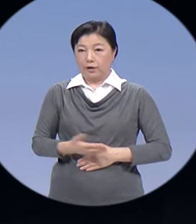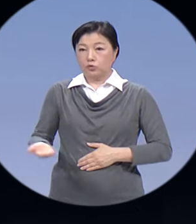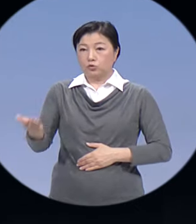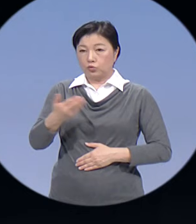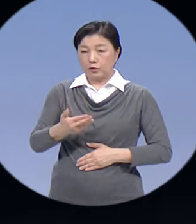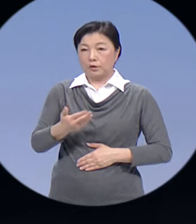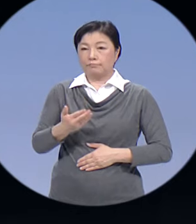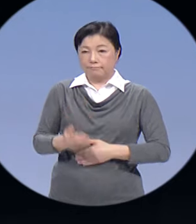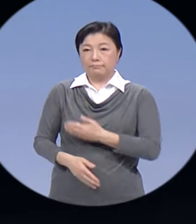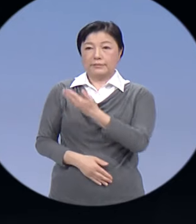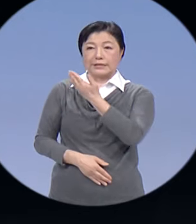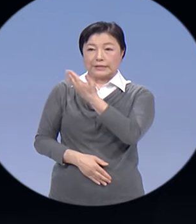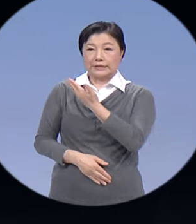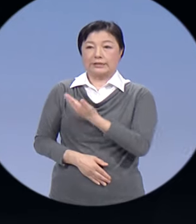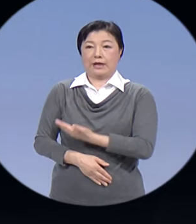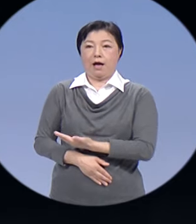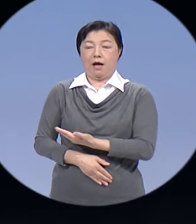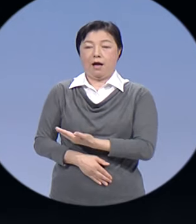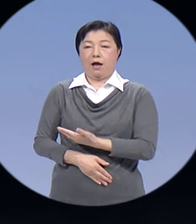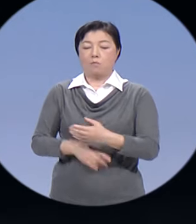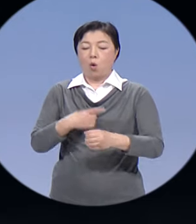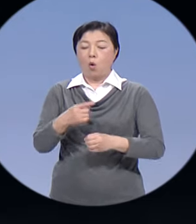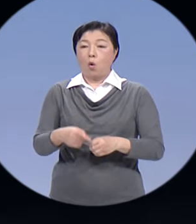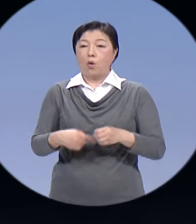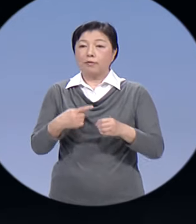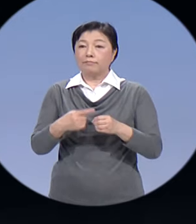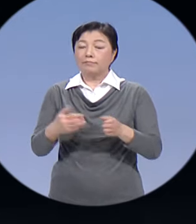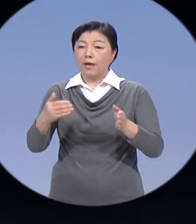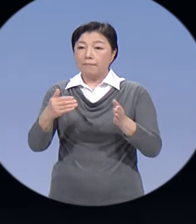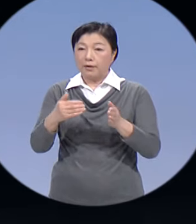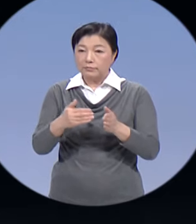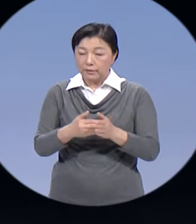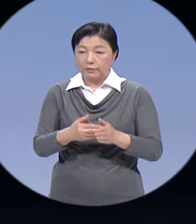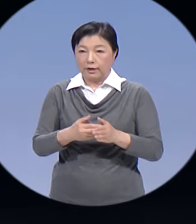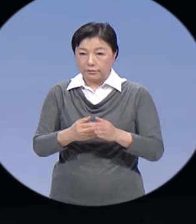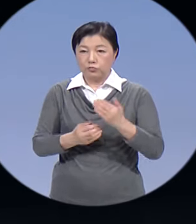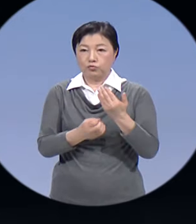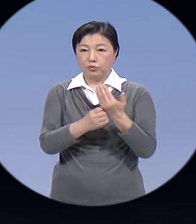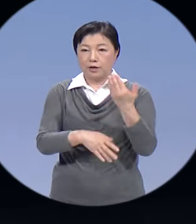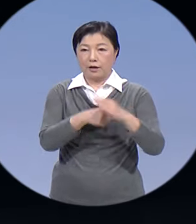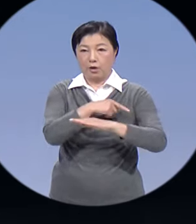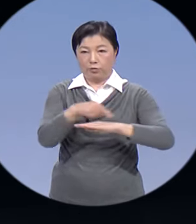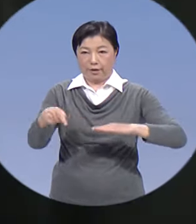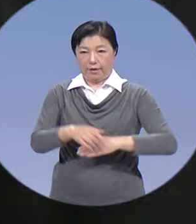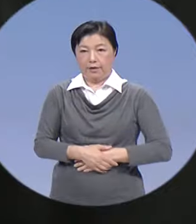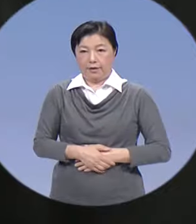機、3号機も年内の打ち上げを予定しています。